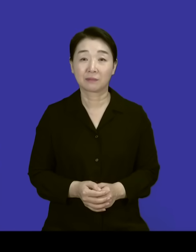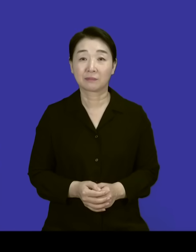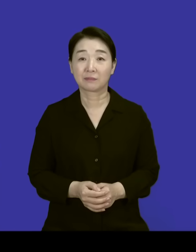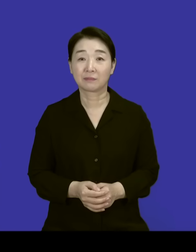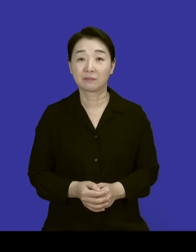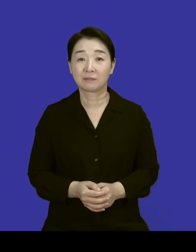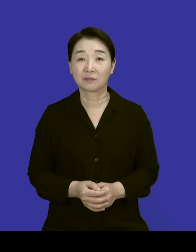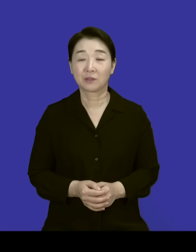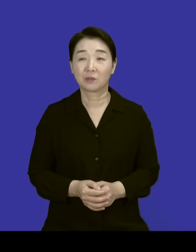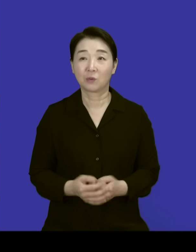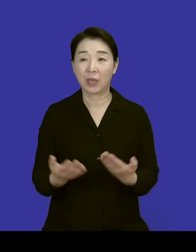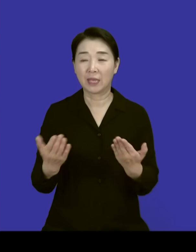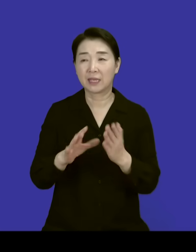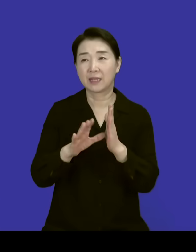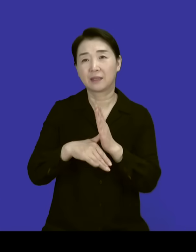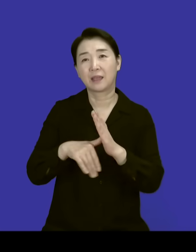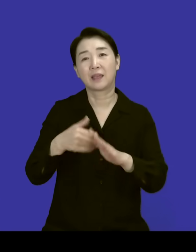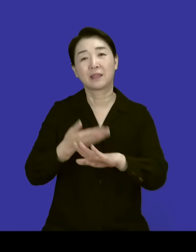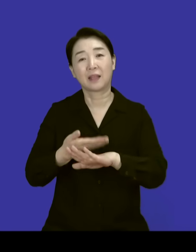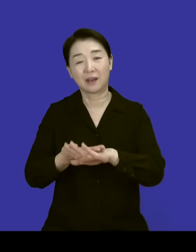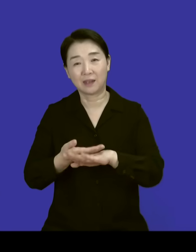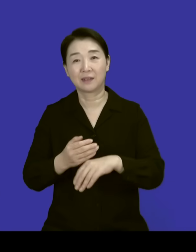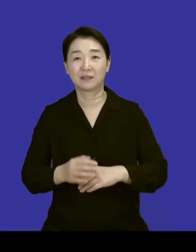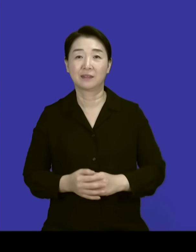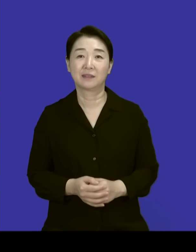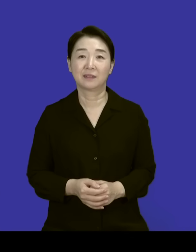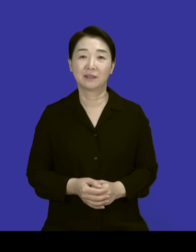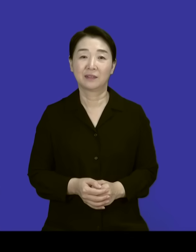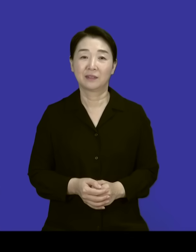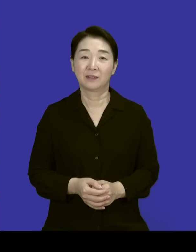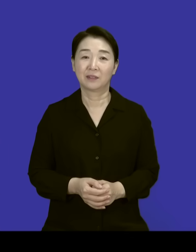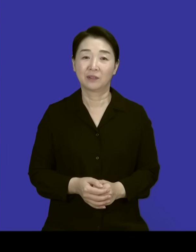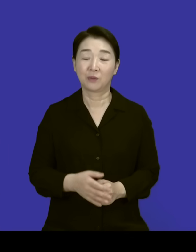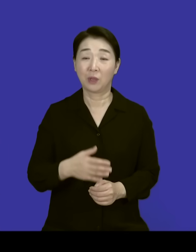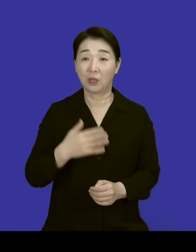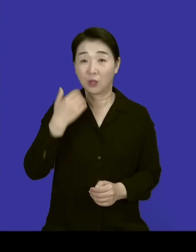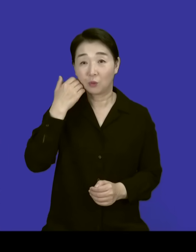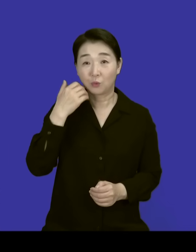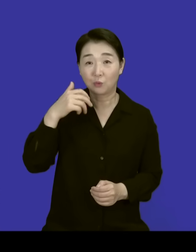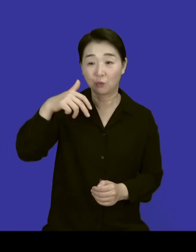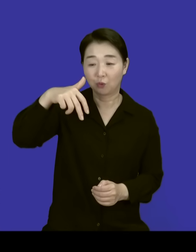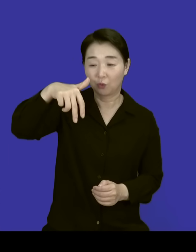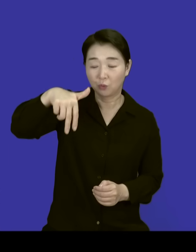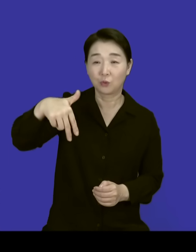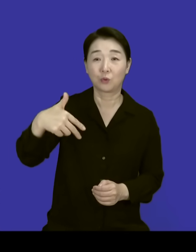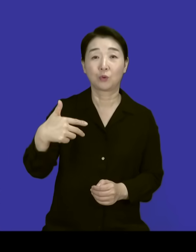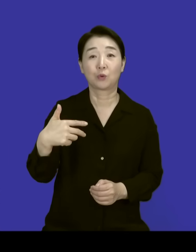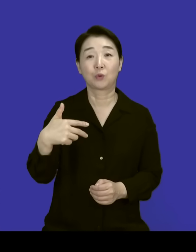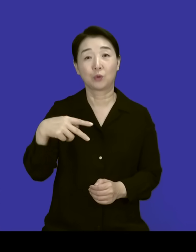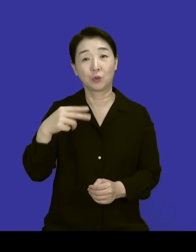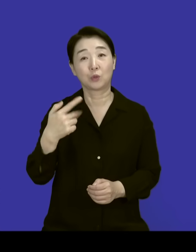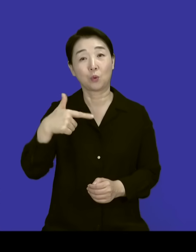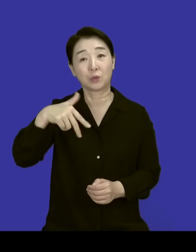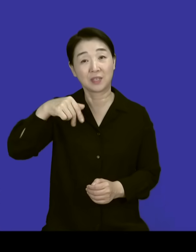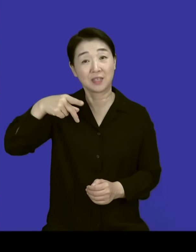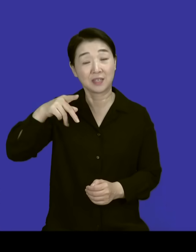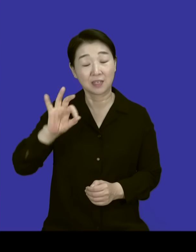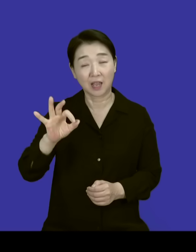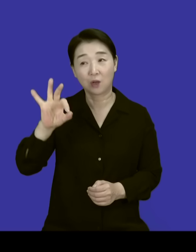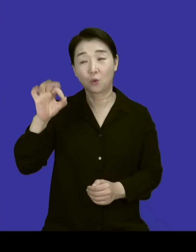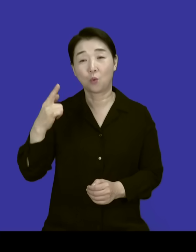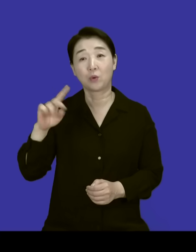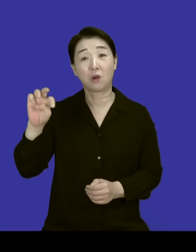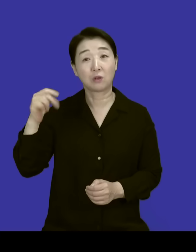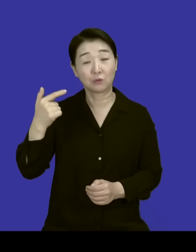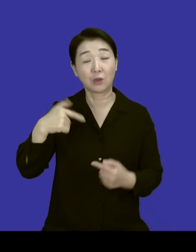이랬던 시대도 좀 다르고 저는 또 좀 방송으로 뵀지만 뭐 저 친한 이제 손재창 씨나 네네네. 오연수도 이제 같은 회사에 있고 해서 저는 소식만